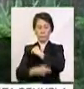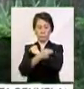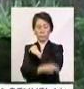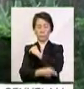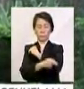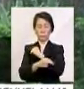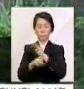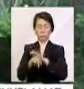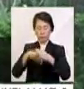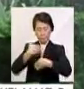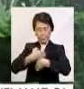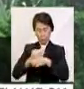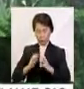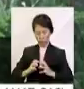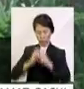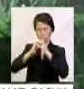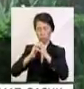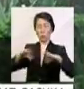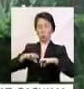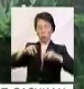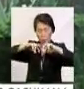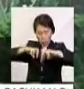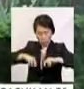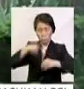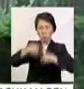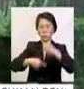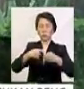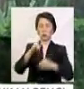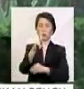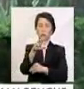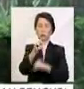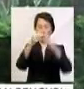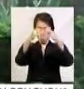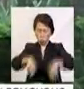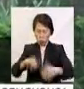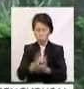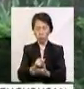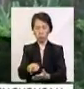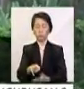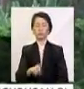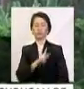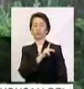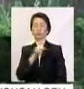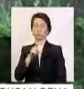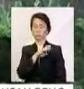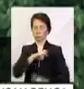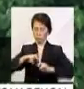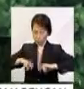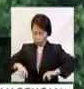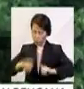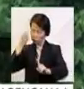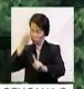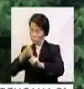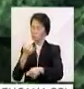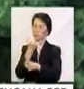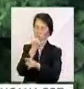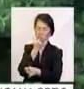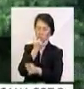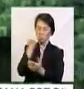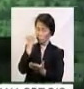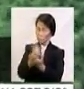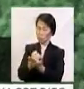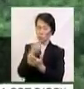Sama, dibentuk bagi menjalankan siasatan berhubung kes itu. Siasatan polis menjurus kepada aspek kecuaian